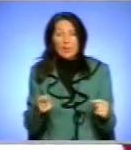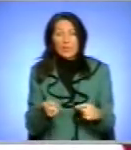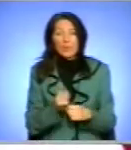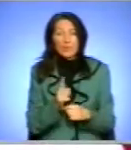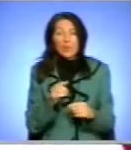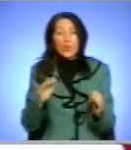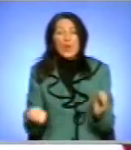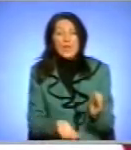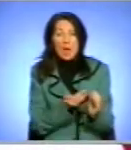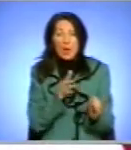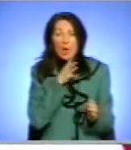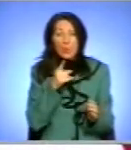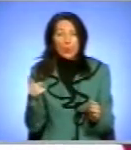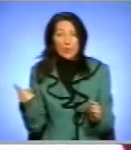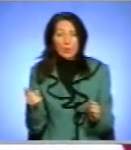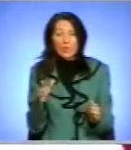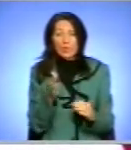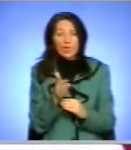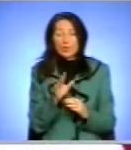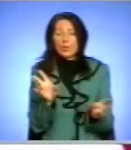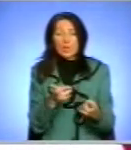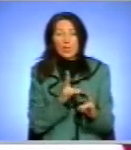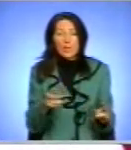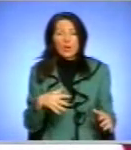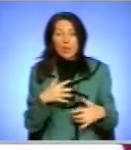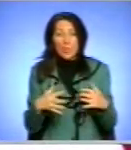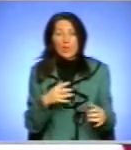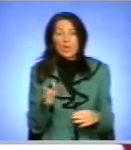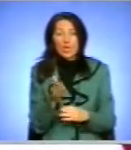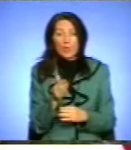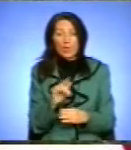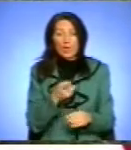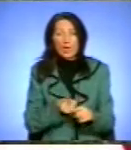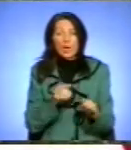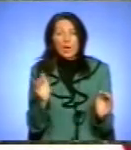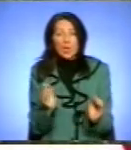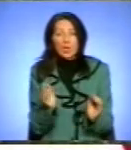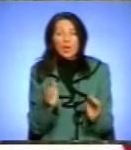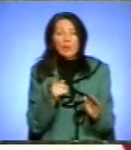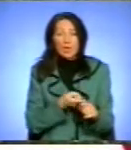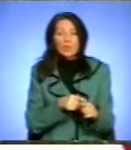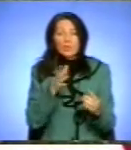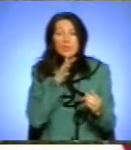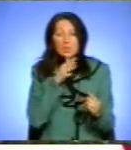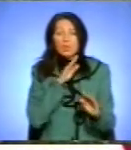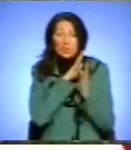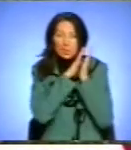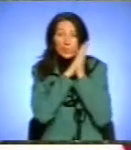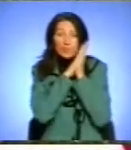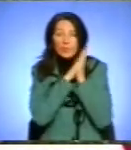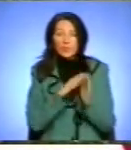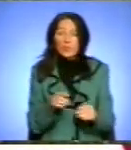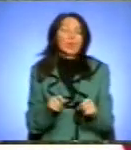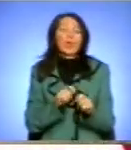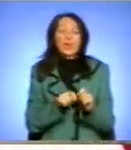Протягом зазначеного часу не варто турбувати рибу, яка скупчилася на місці зимівлі. Вона у цей час впадає у сплячку. Інспектор рибохорони